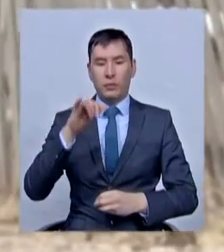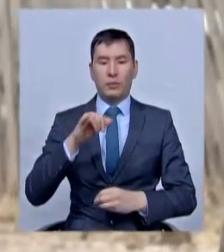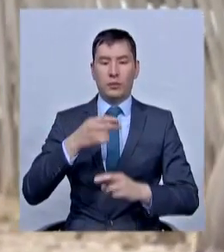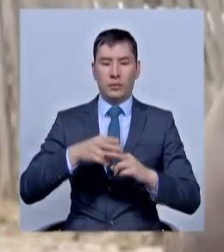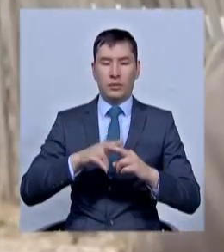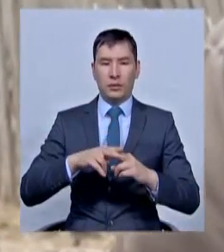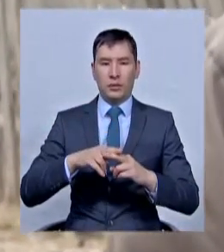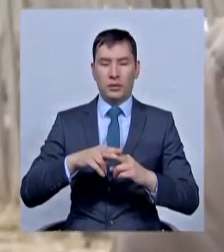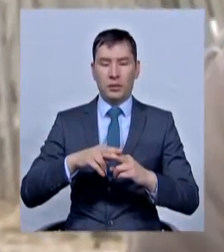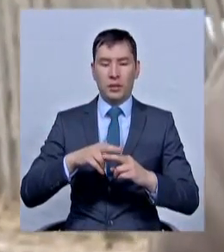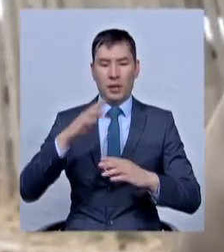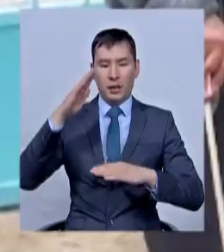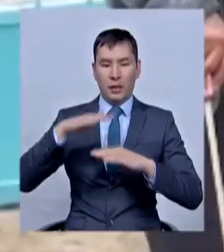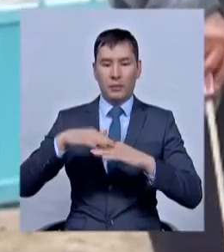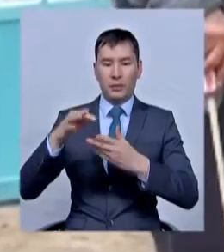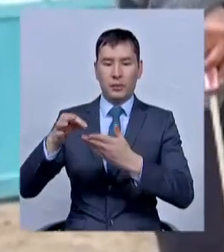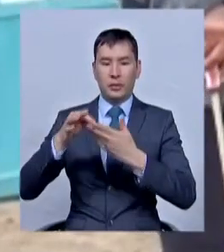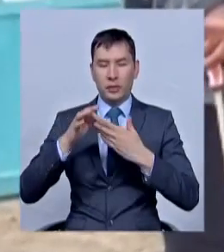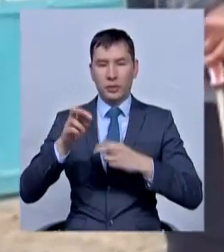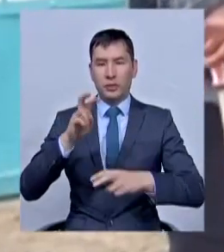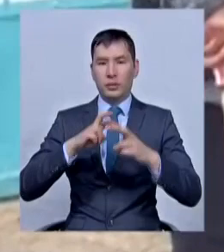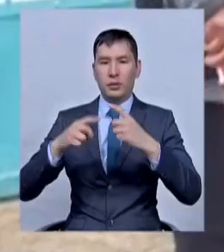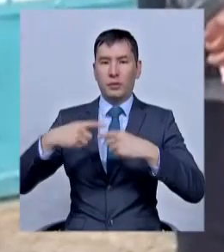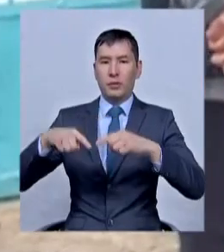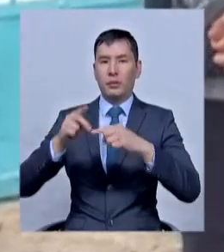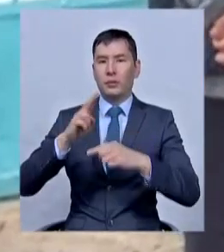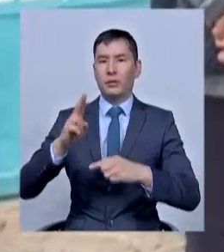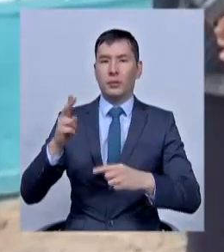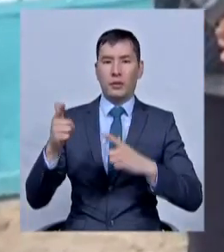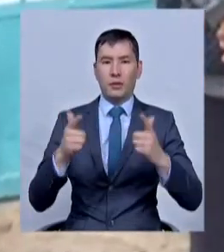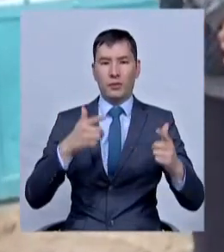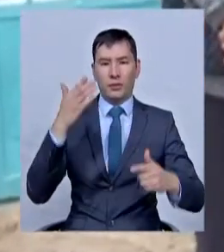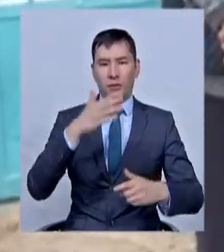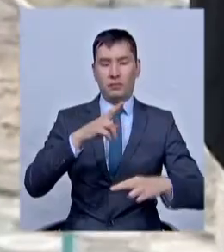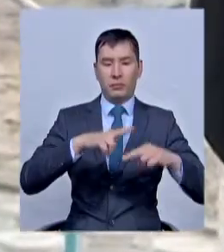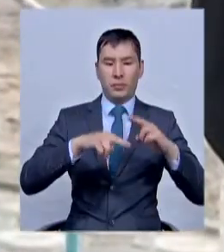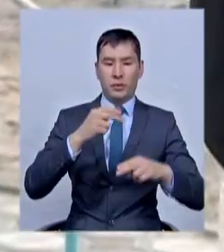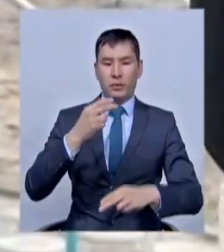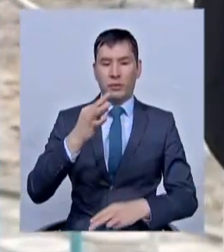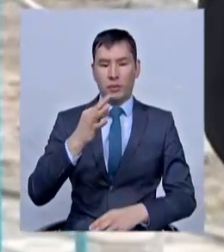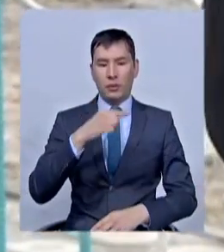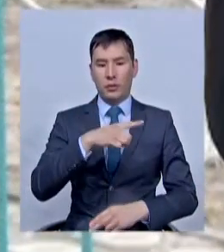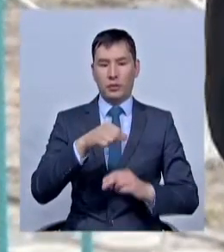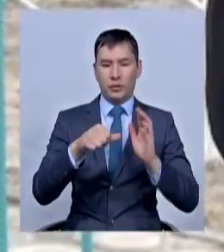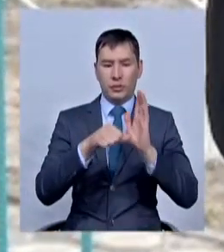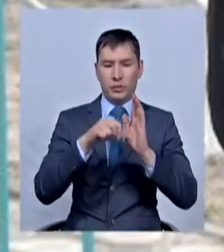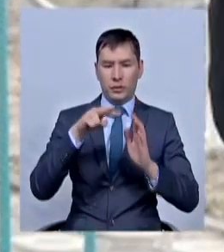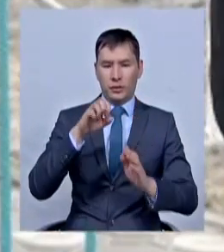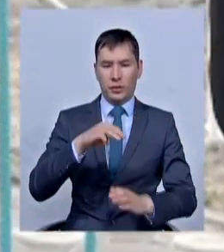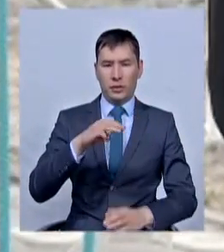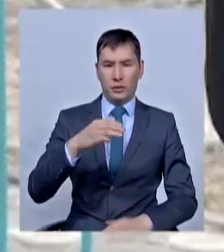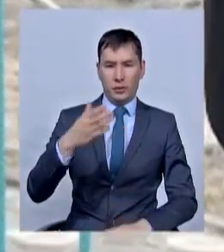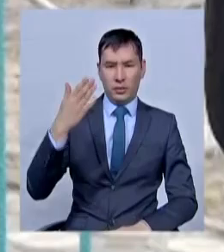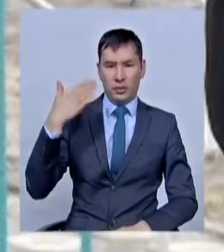дейді. Әкімдіктегілер демеуші тауып тірлікті тындыруды ұсынды. Бірақ ауылдықтар 6 жыл бұрын 2 сынып пен 1 спорт